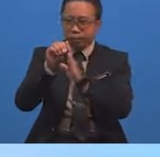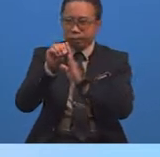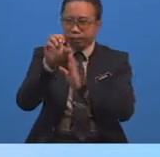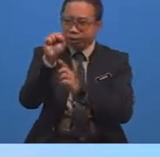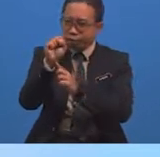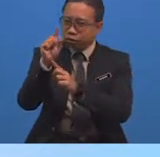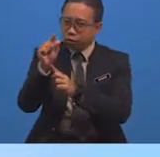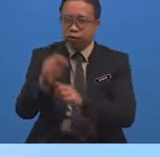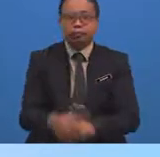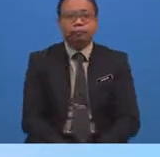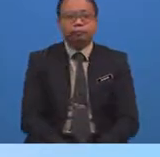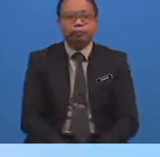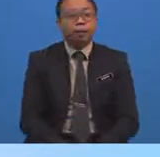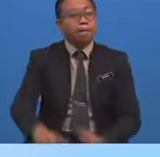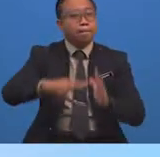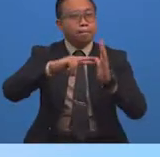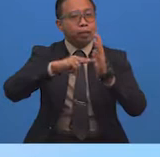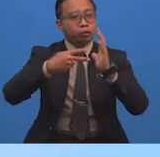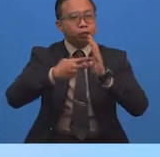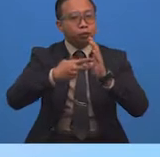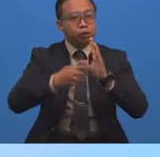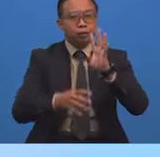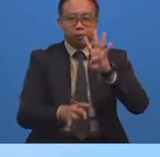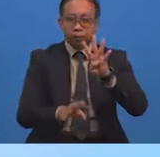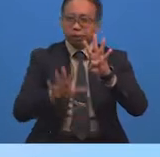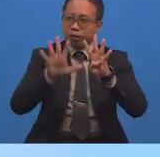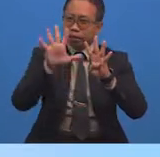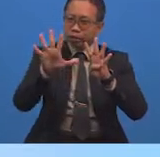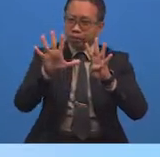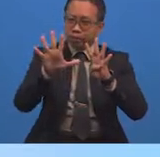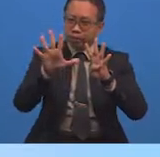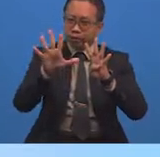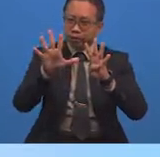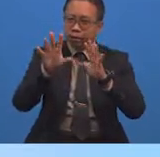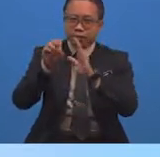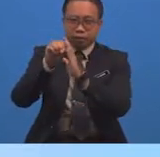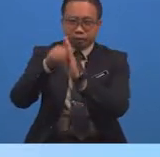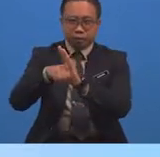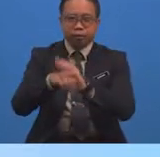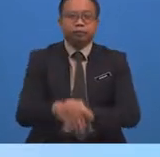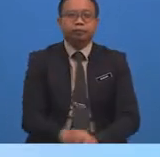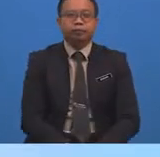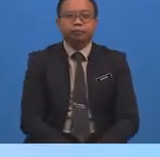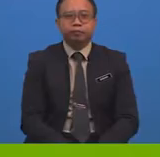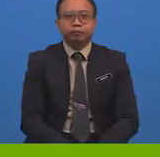sengatan bermakna 45 Mini